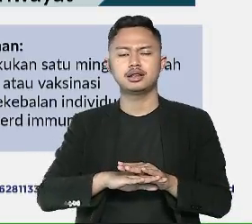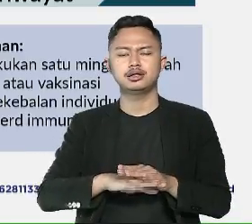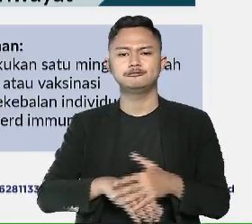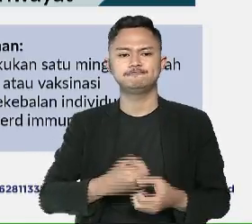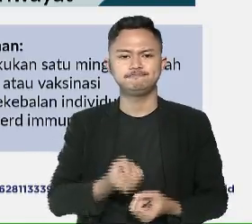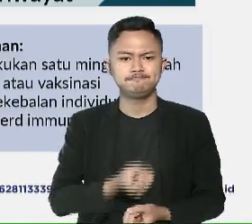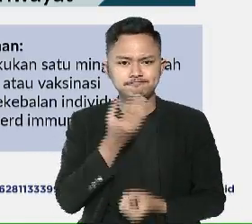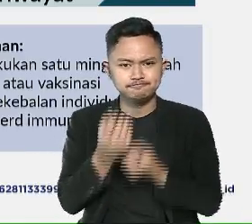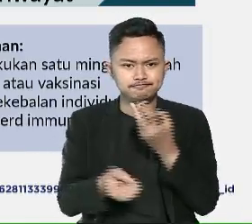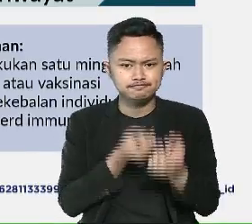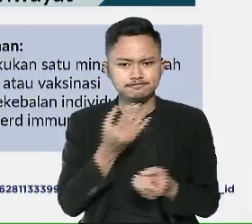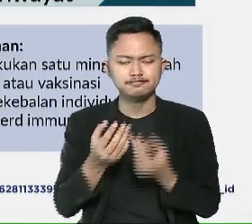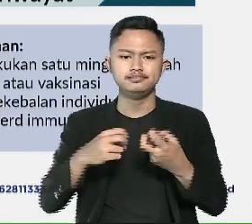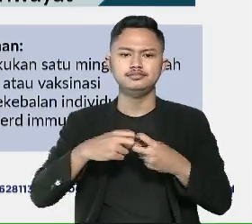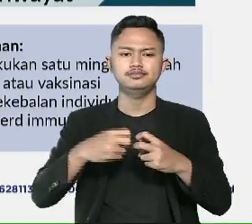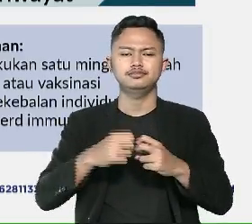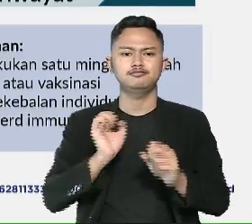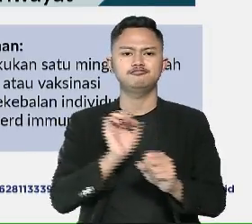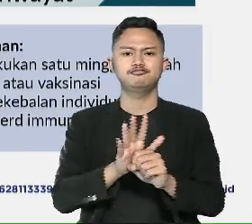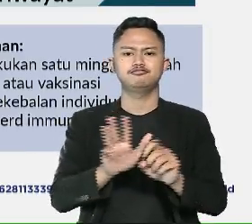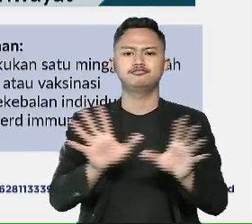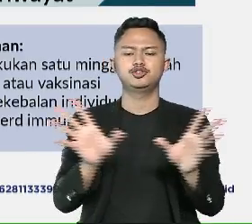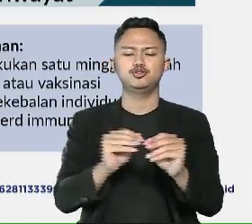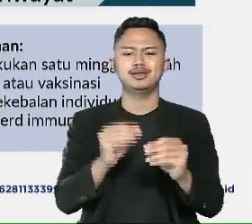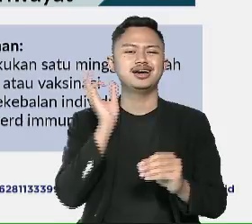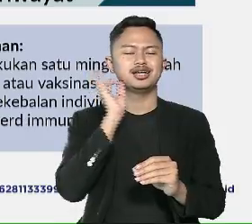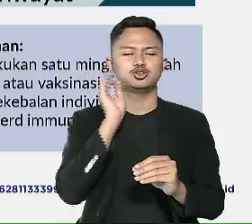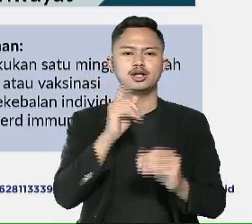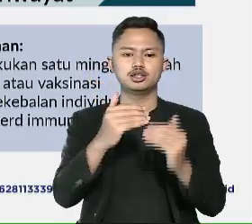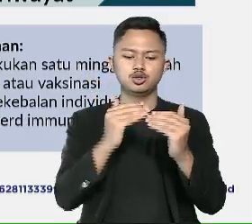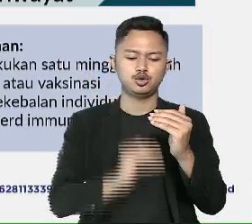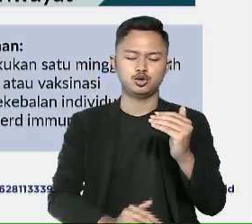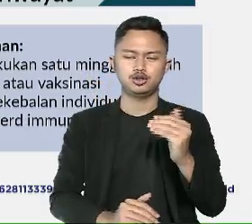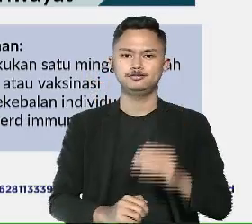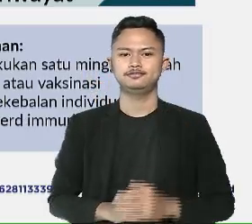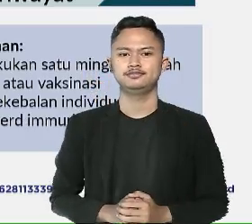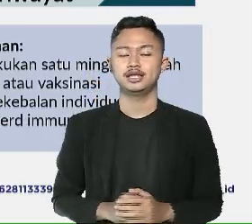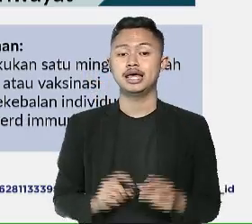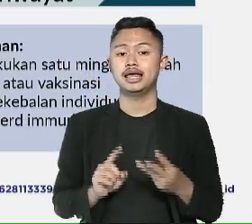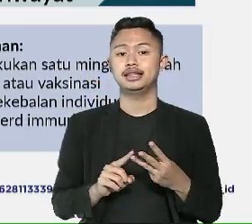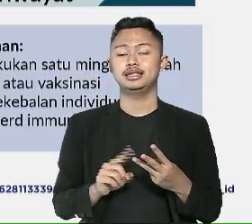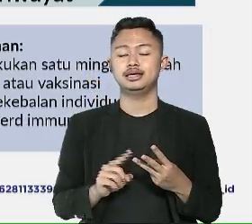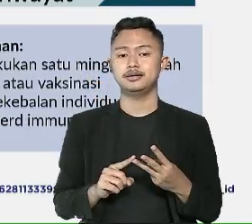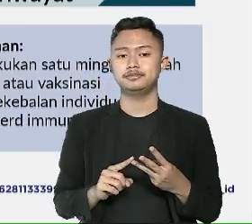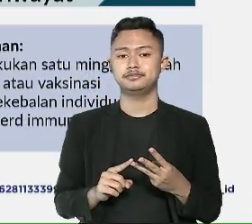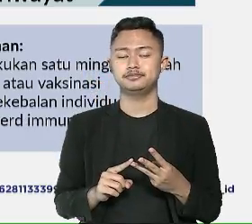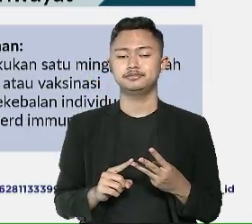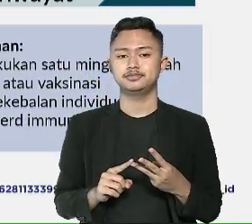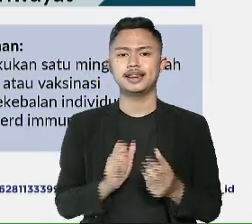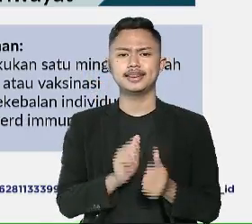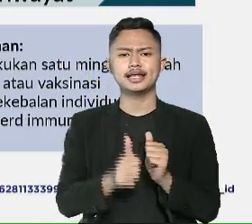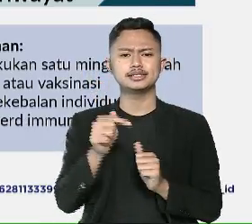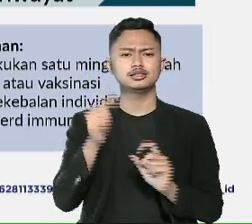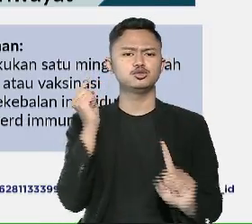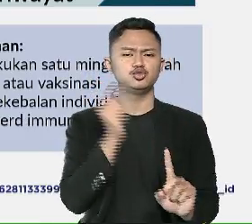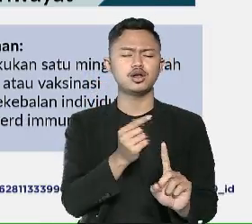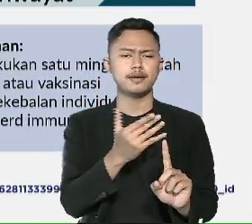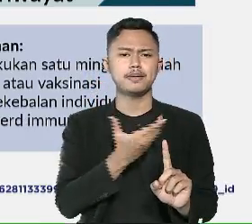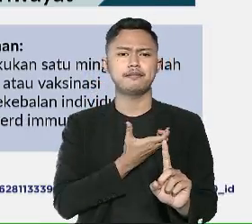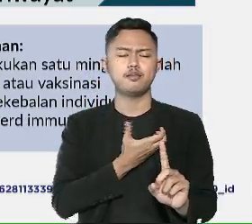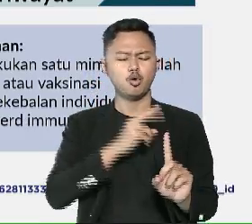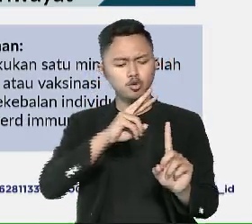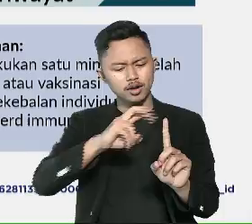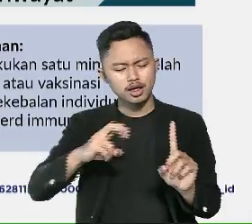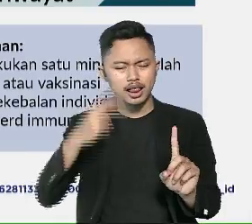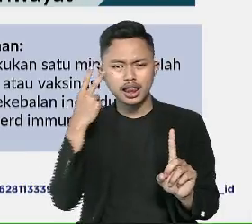memonitoring berkala tren kasus populasi berisiko. Ketiga, yaitu tes antibodi yang bertujuan untuk